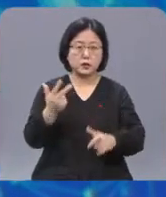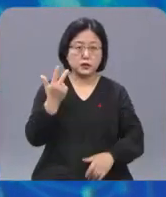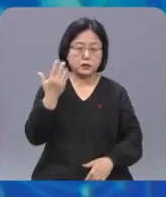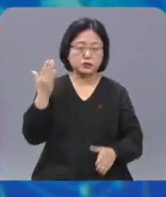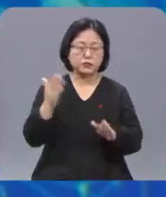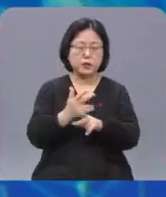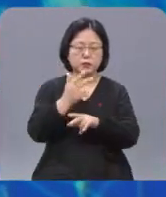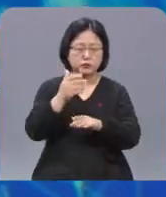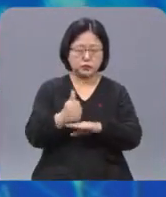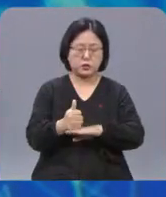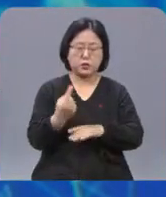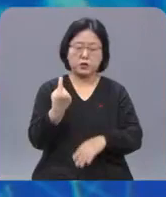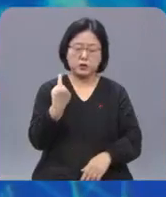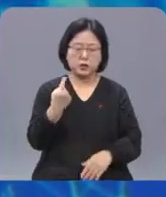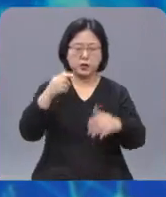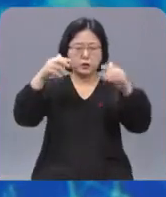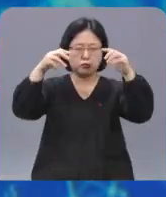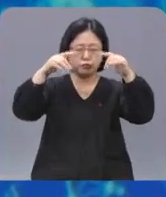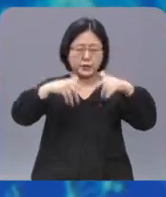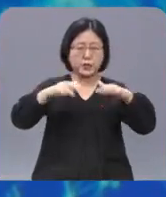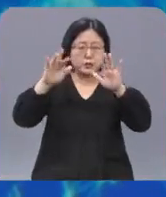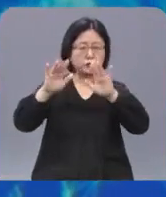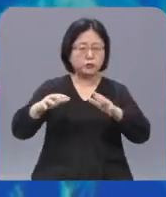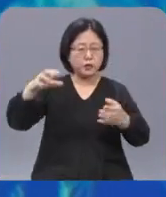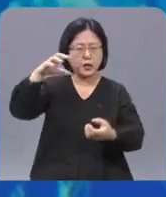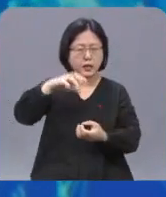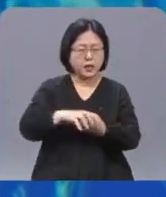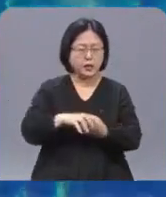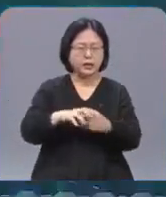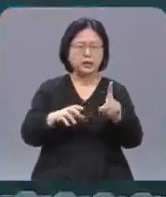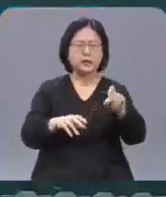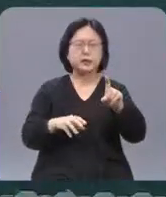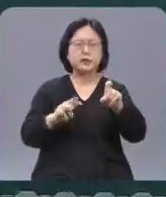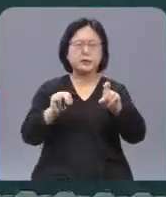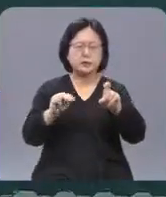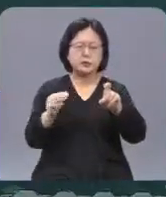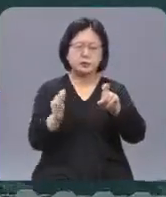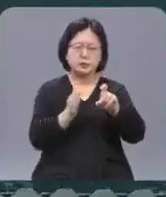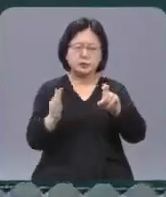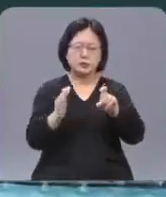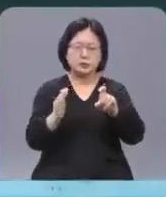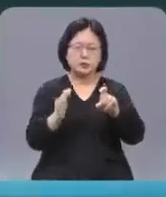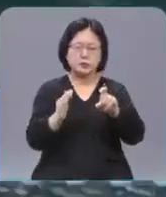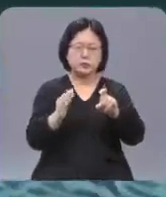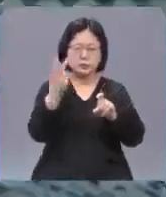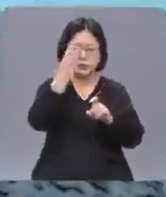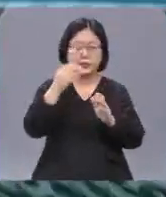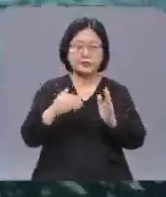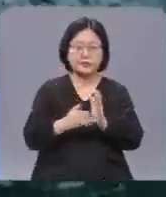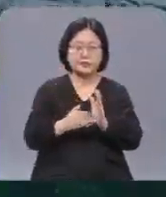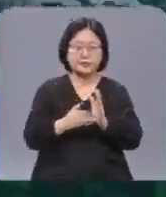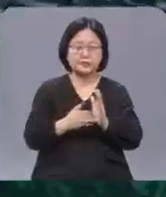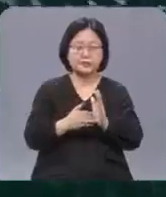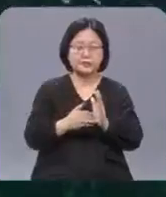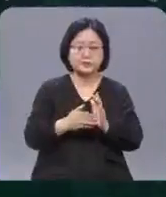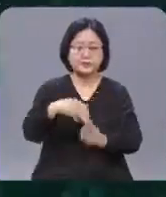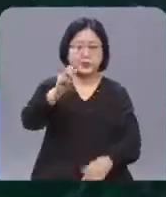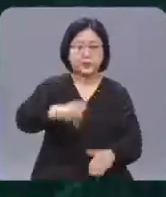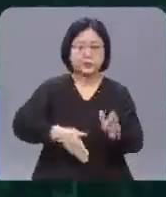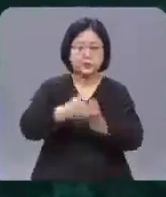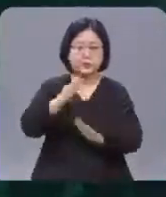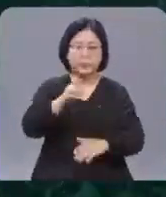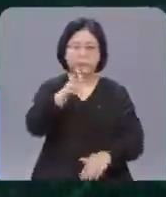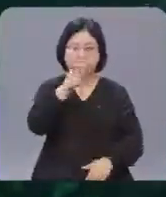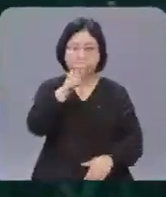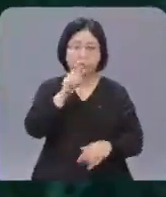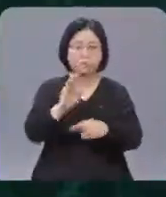지난 주말부터 어제까지 내린 눈과 비가 강수량으로는 11mm 정도의 그친 것으로 나타났습니다 광주시